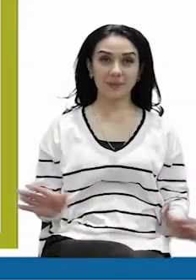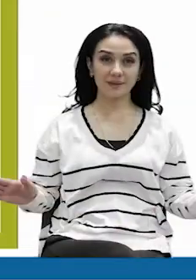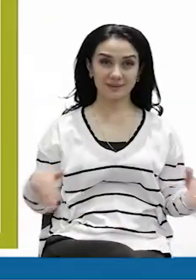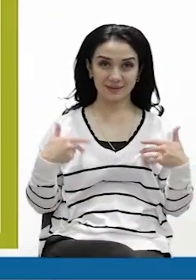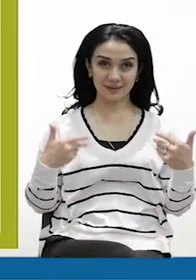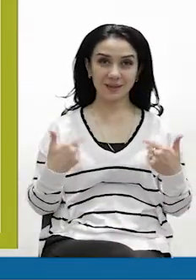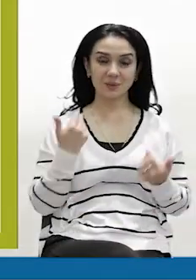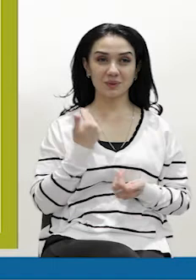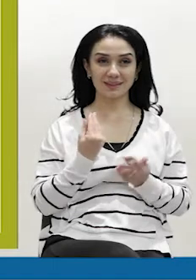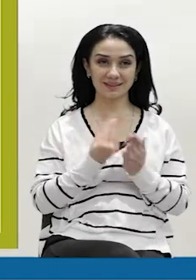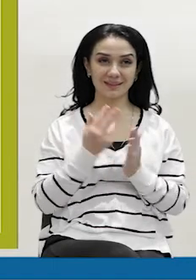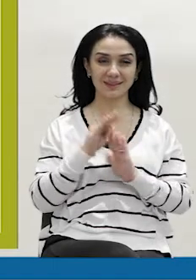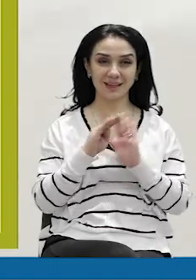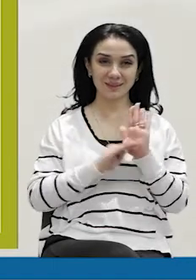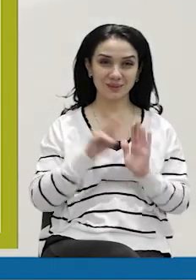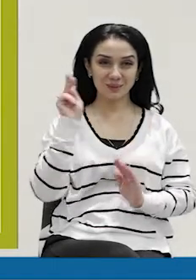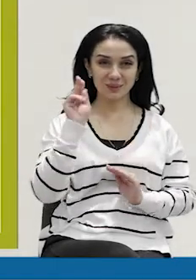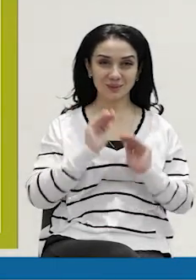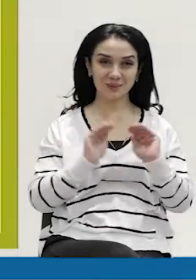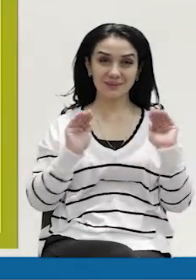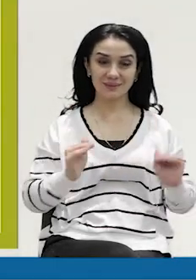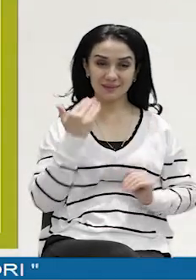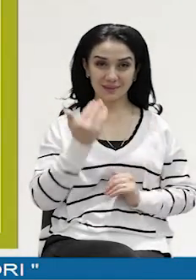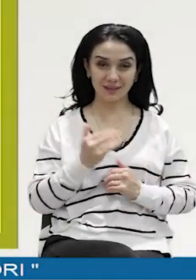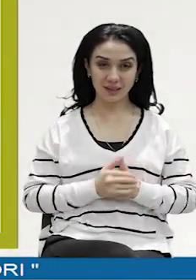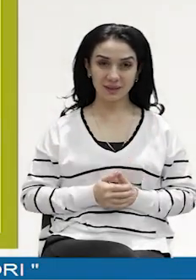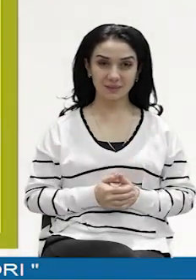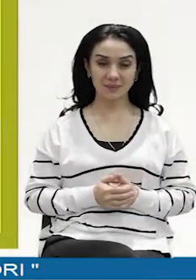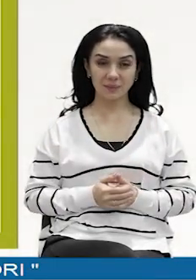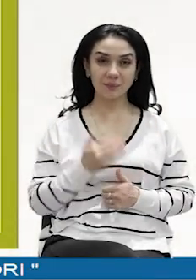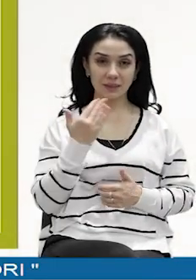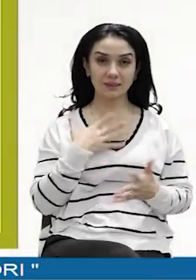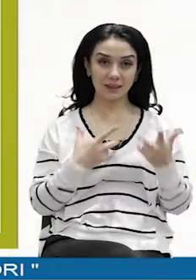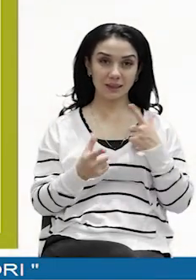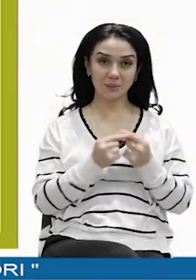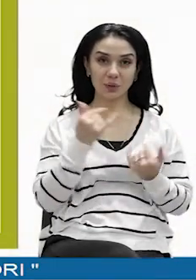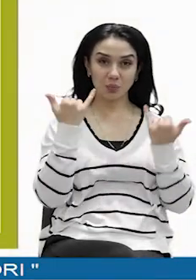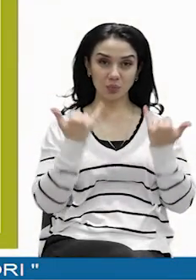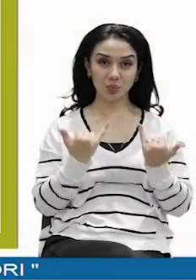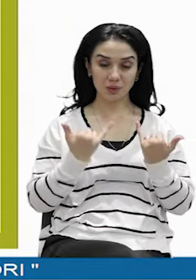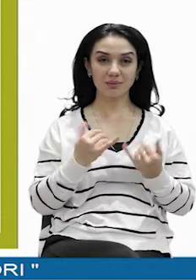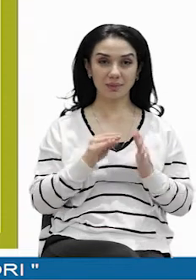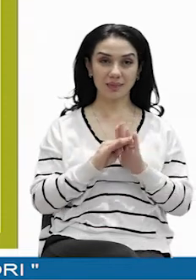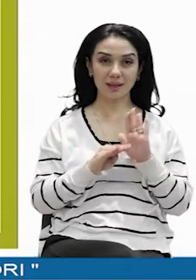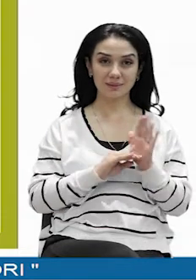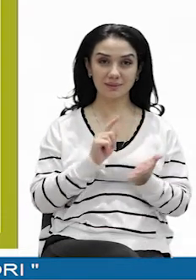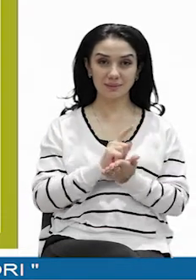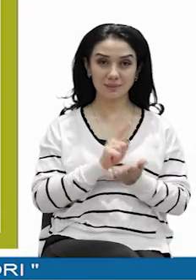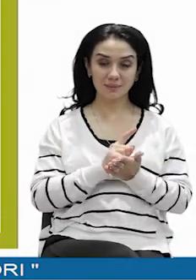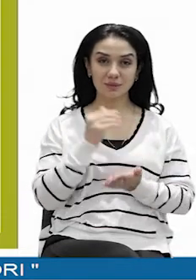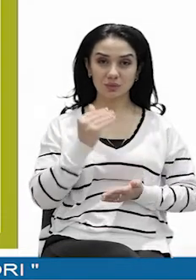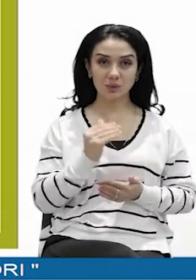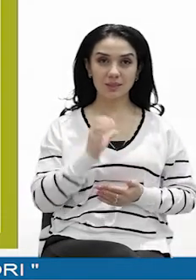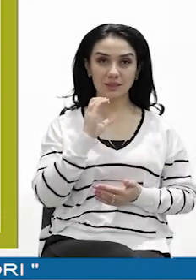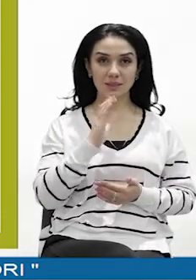Assalomu alaykum, qadrli dasturchilar. Xo'sh, sizlar bilan biz bugungi darsimizda hop